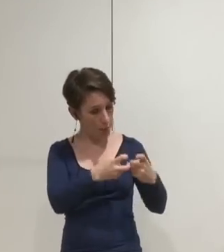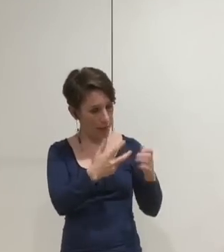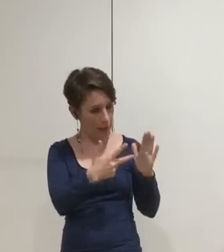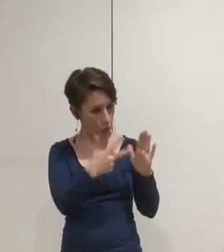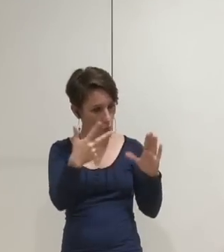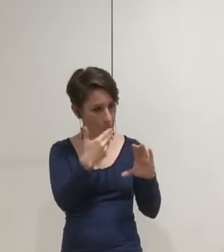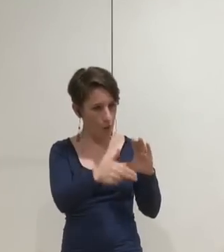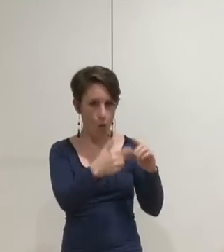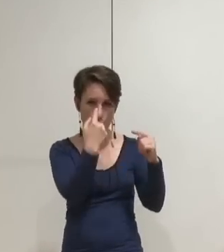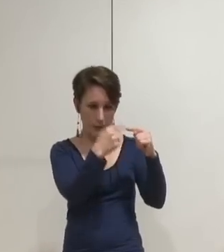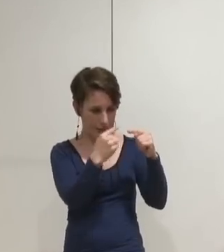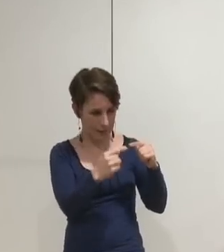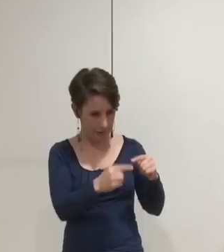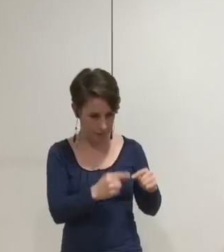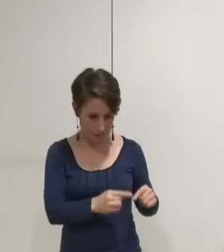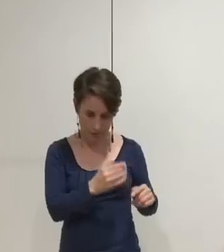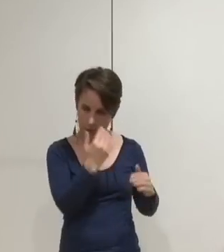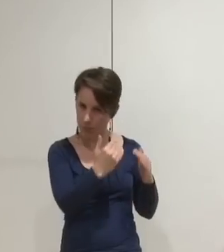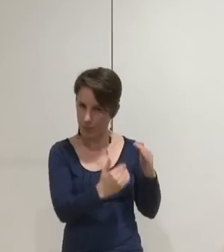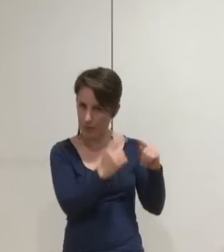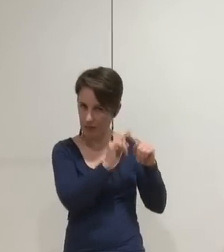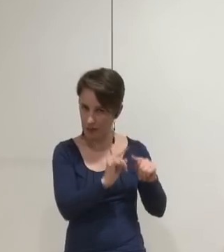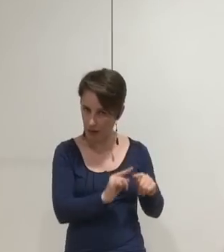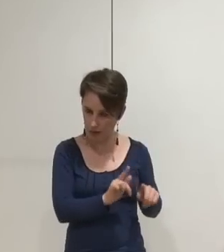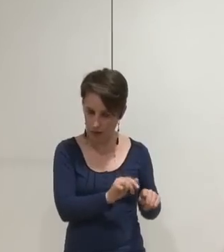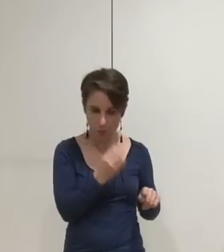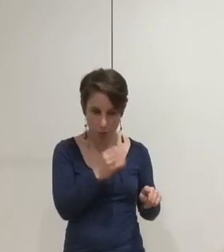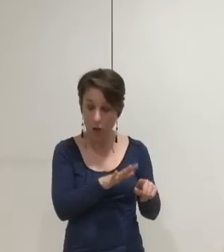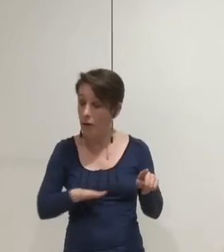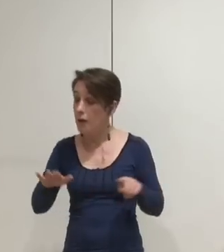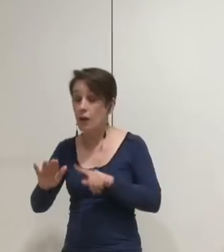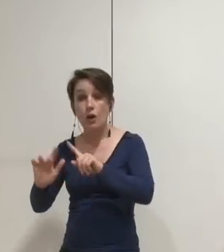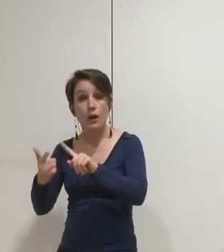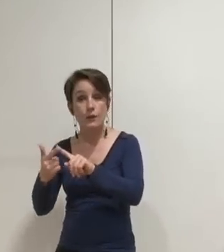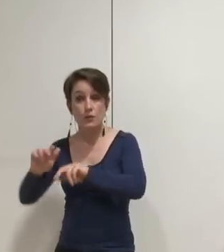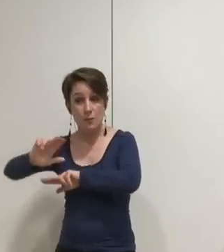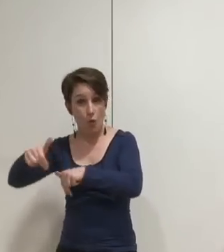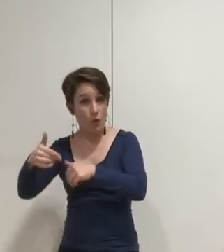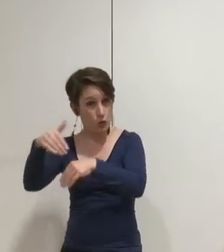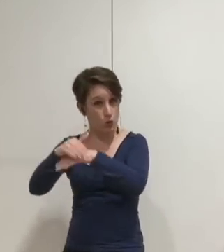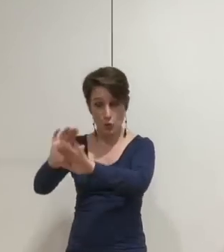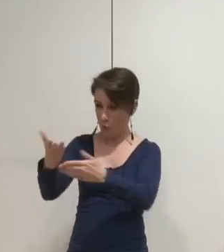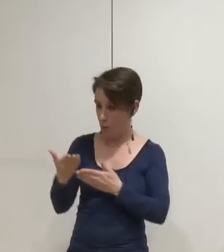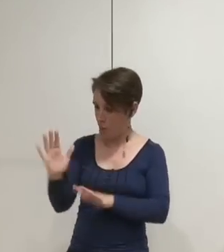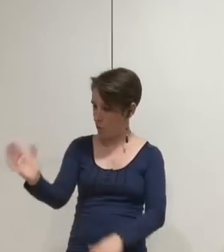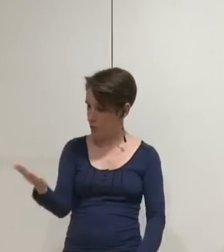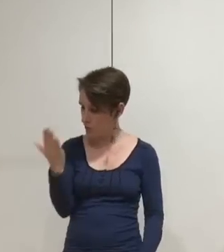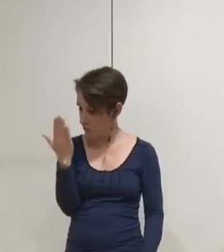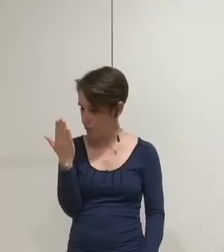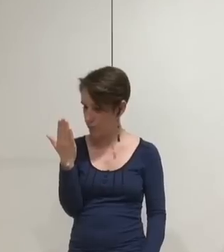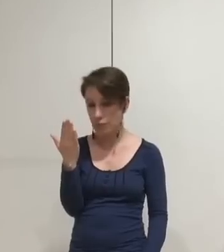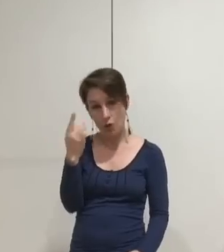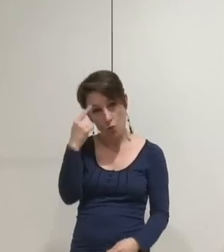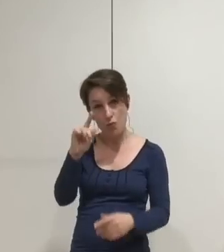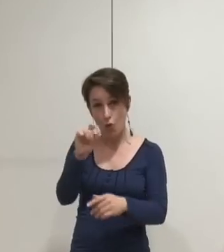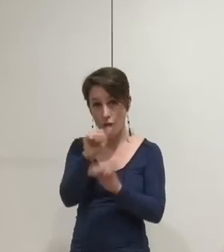est détaillée sur celle proposée du l'occasion de de cette délibération celle qui est proposée pour le pour le 26